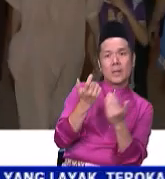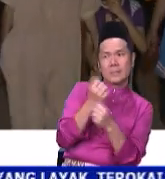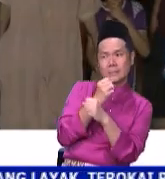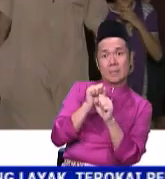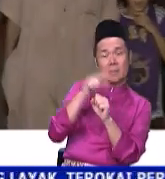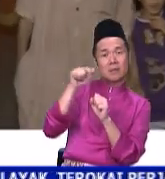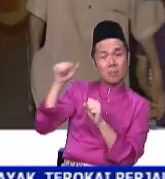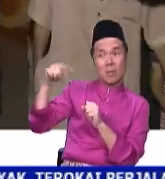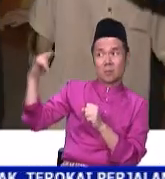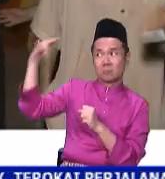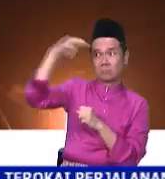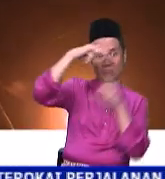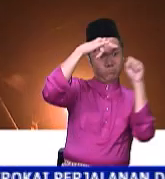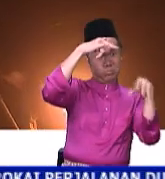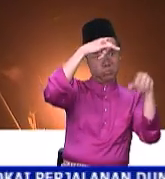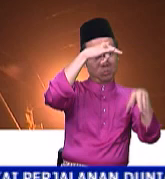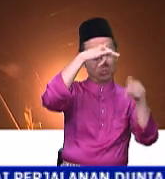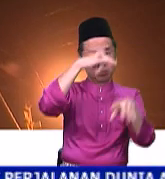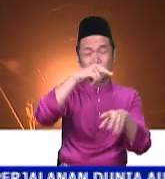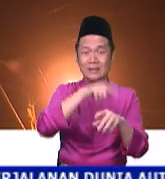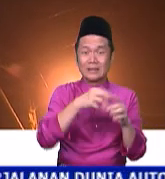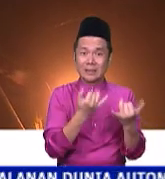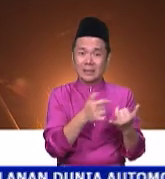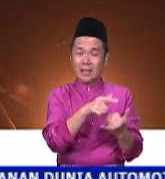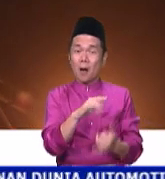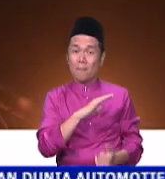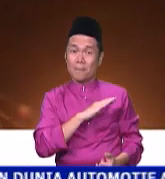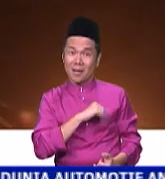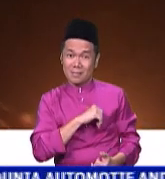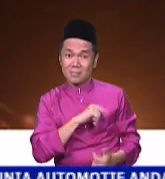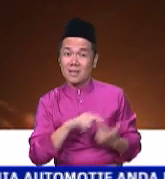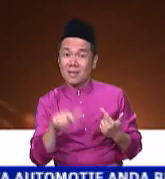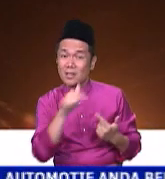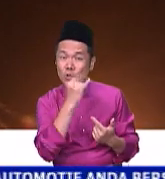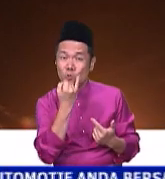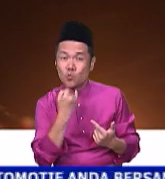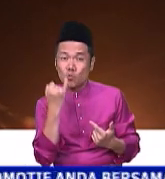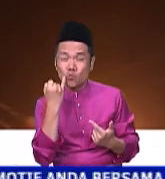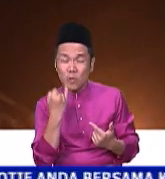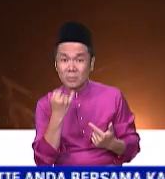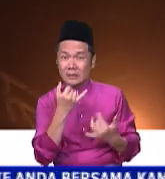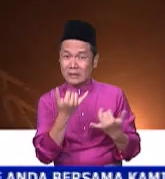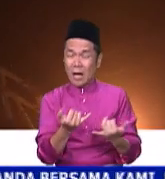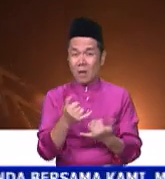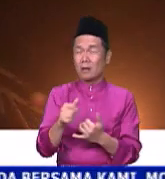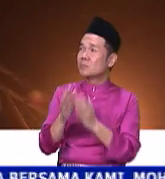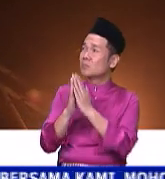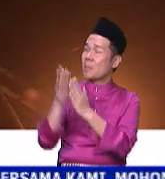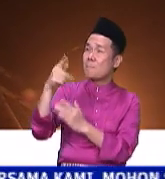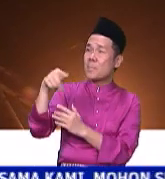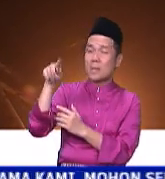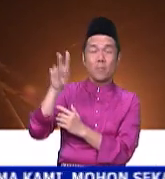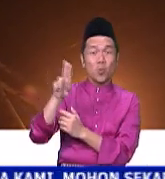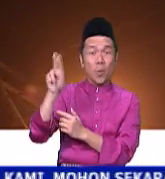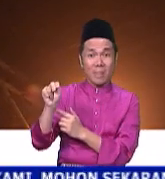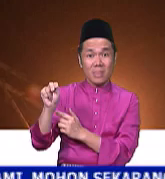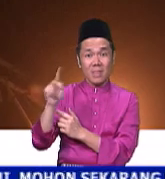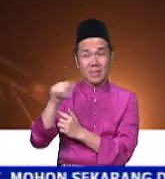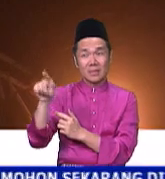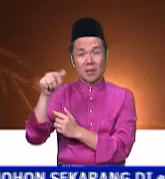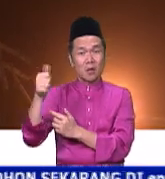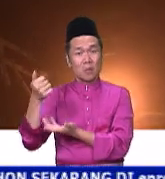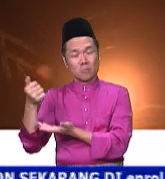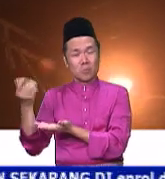Israel. Pejabat PBB turut menggesa pihak Palestin dan Israel segera mengizinkan PBB serta rakan kemanusiaan untuk